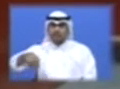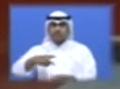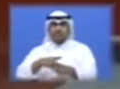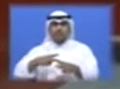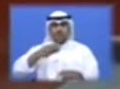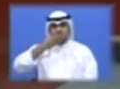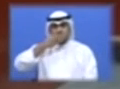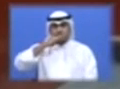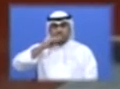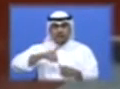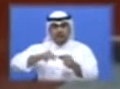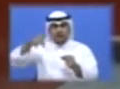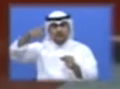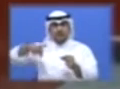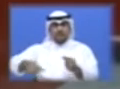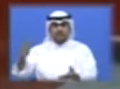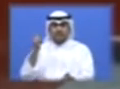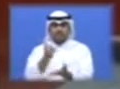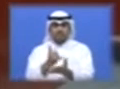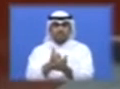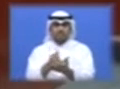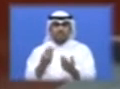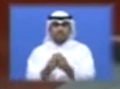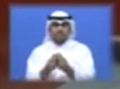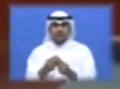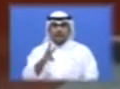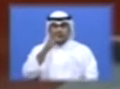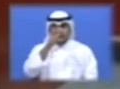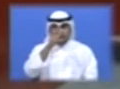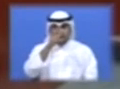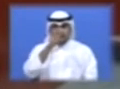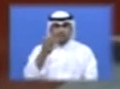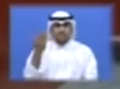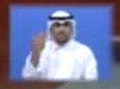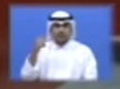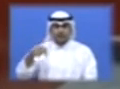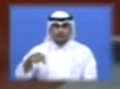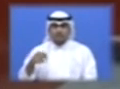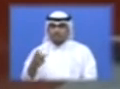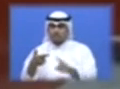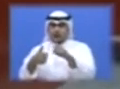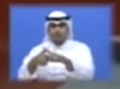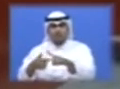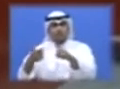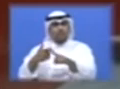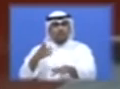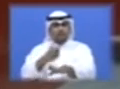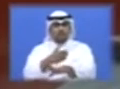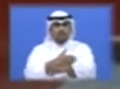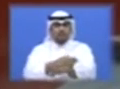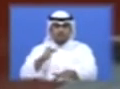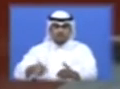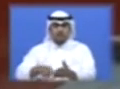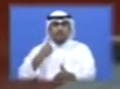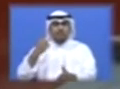الكويت ودول الخليج العربي، فقد كانت تجرى سابقاً بمرحلتين والآن تجرى بمرحلة